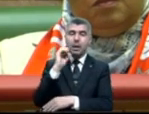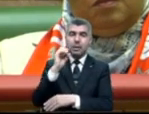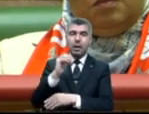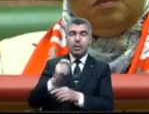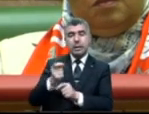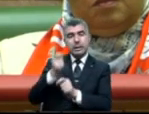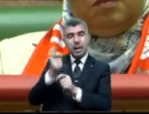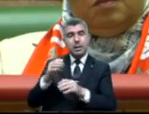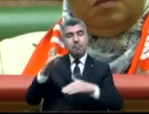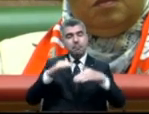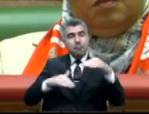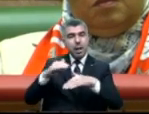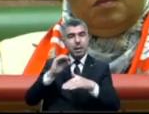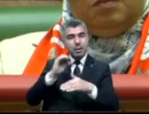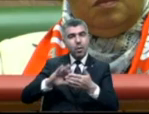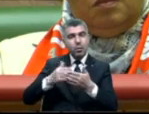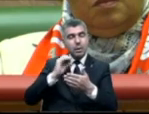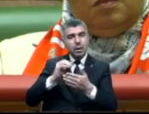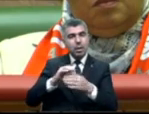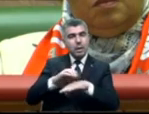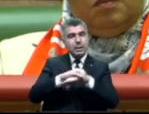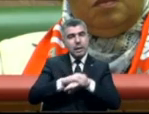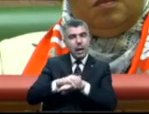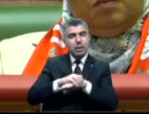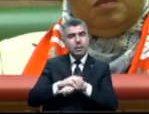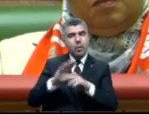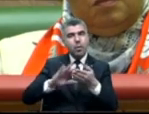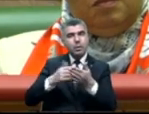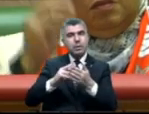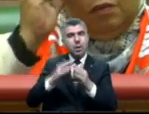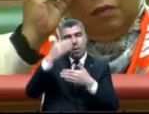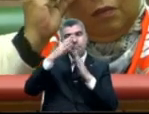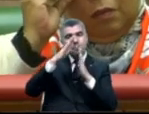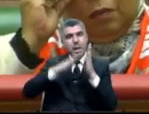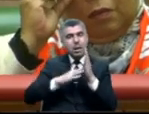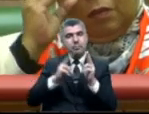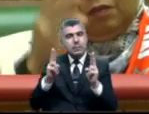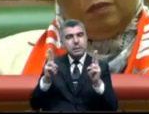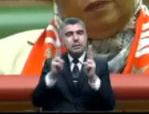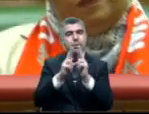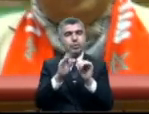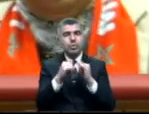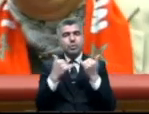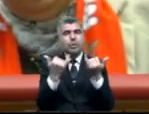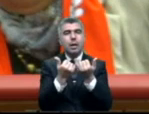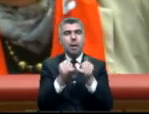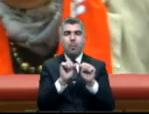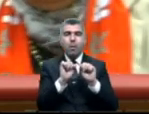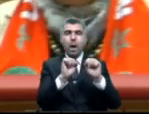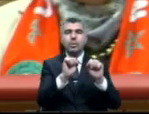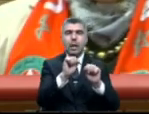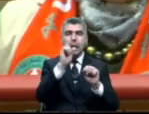البحري والملاحة التجارية المنضوية تحت لواء الاتحاد العام للشغالين بالمغرب، من أجل عقد لقاءات لمواجهة التحديات